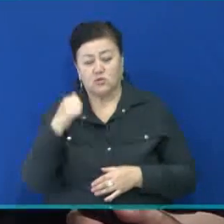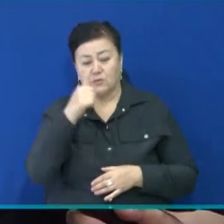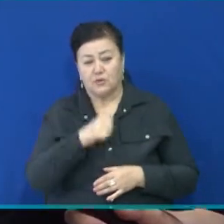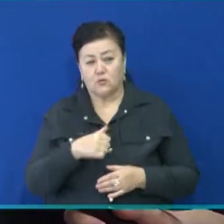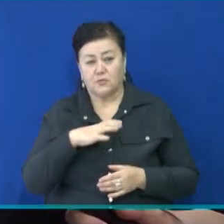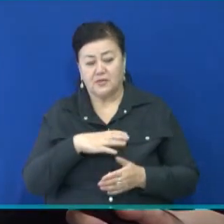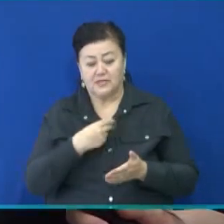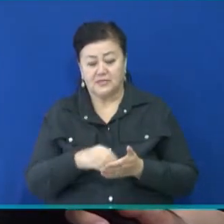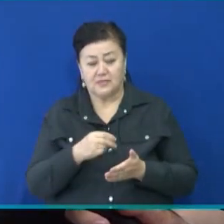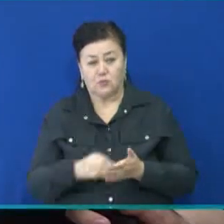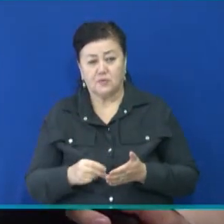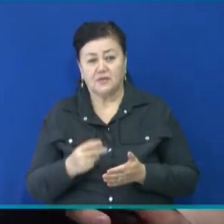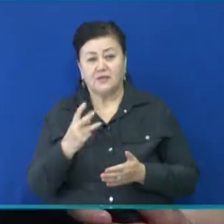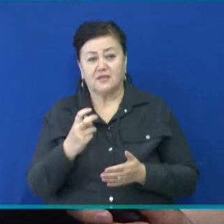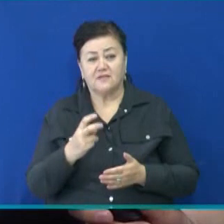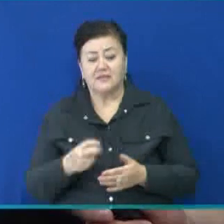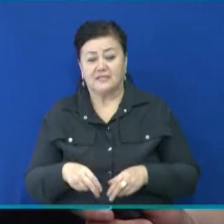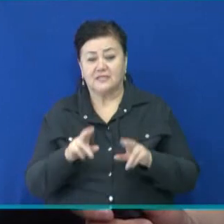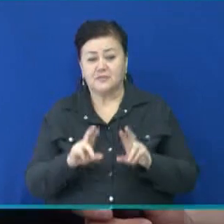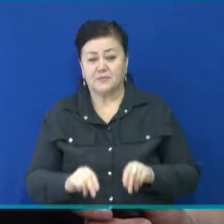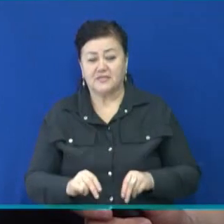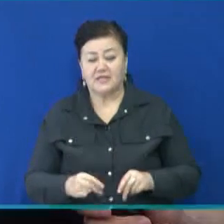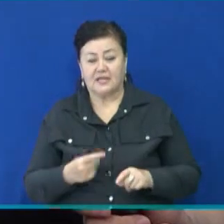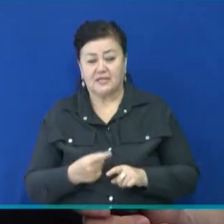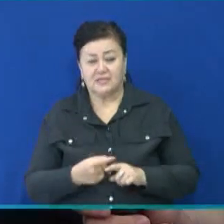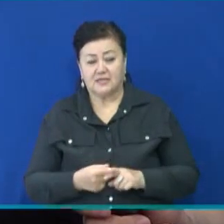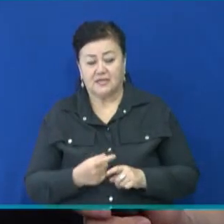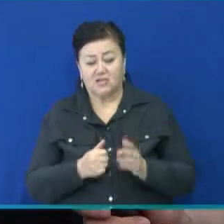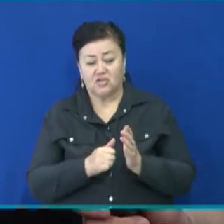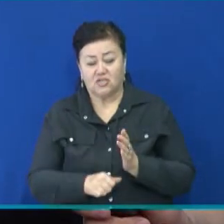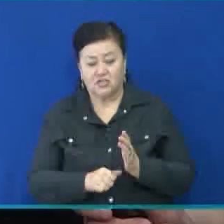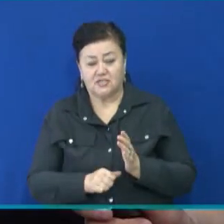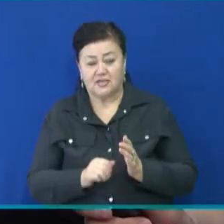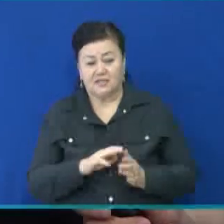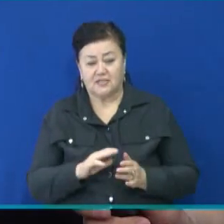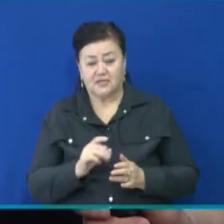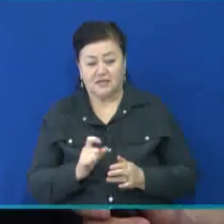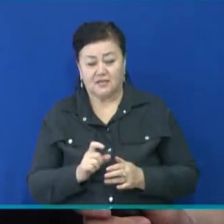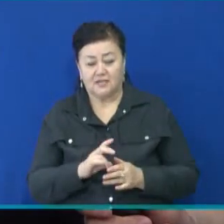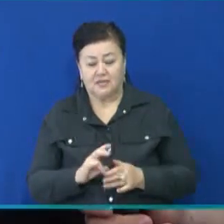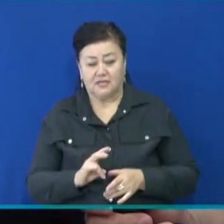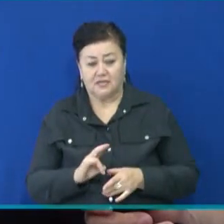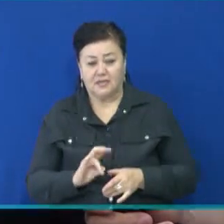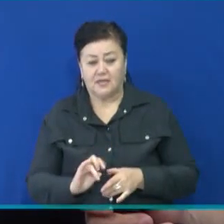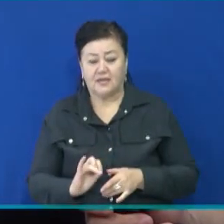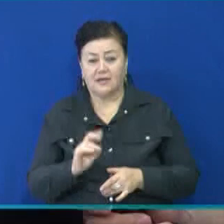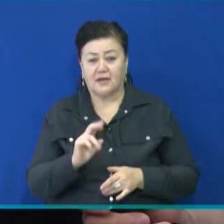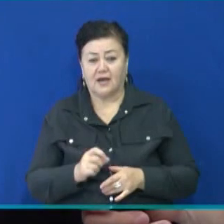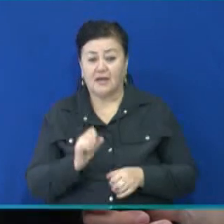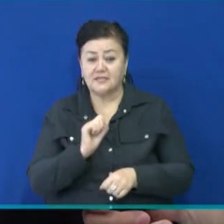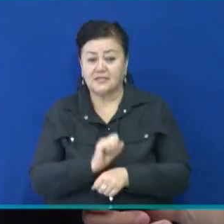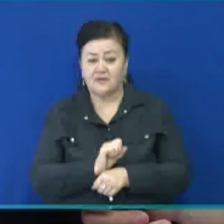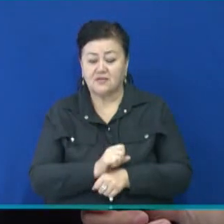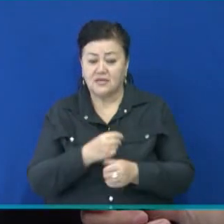было приобретено более 200 единиц техники. Из них около 60% приходится на местные исполнительные органы,